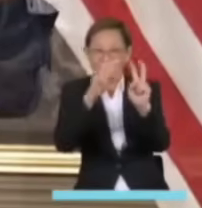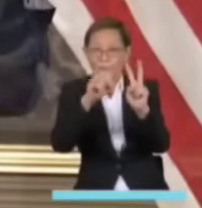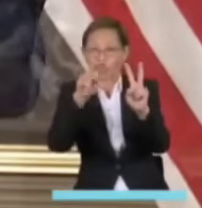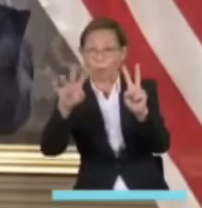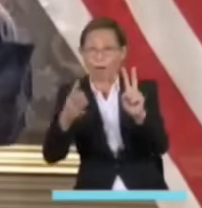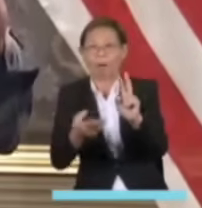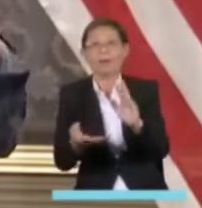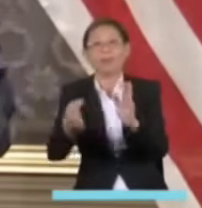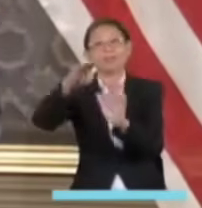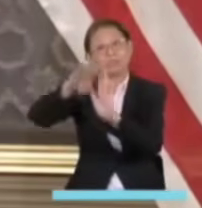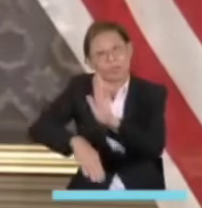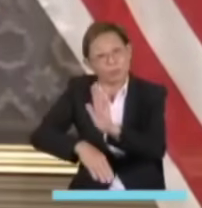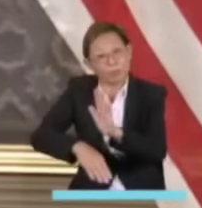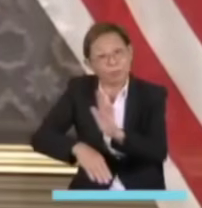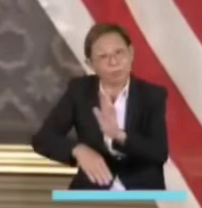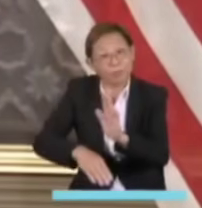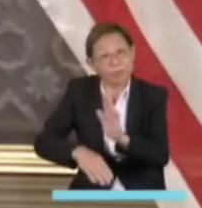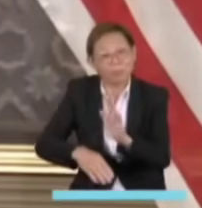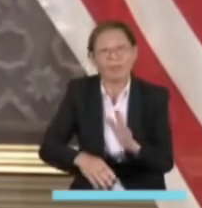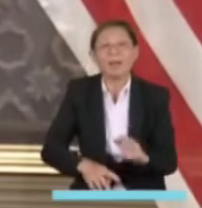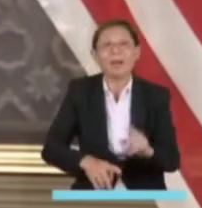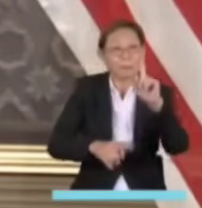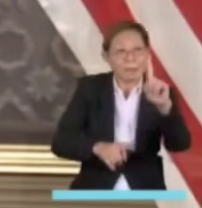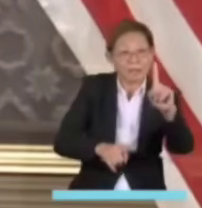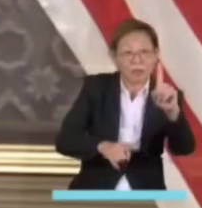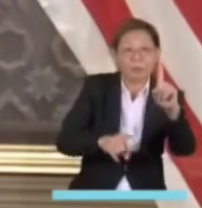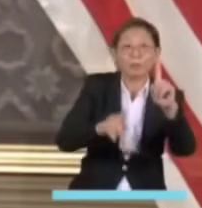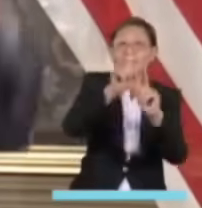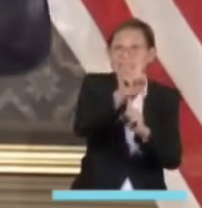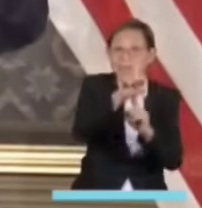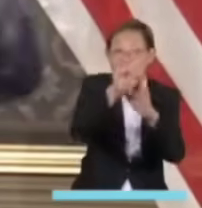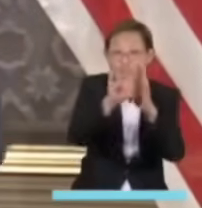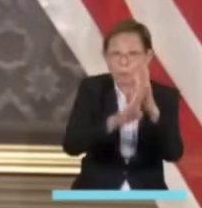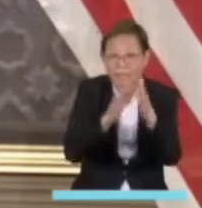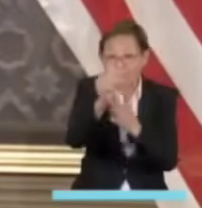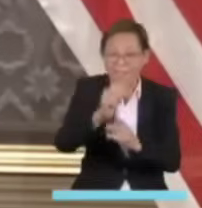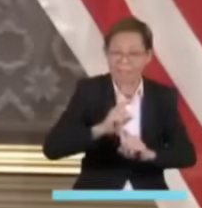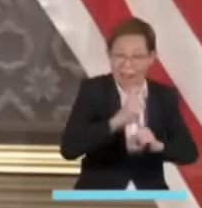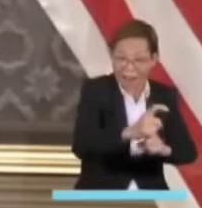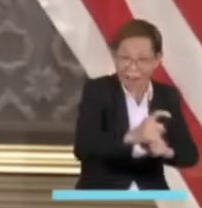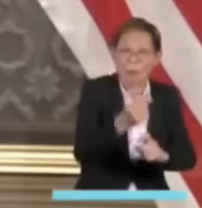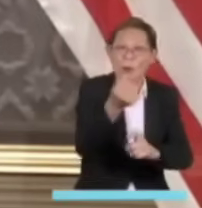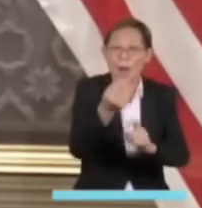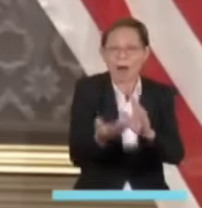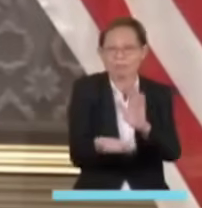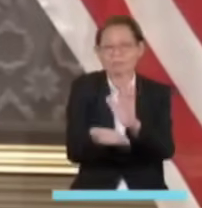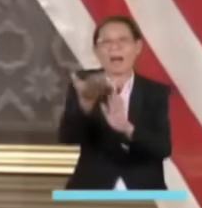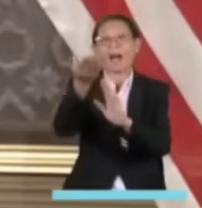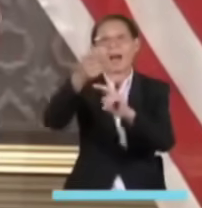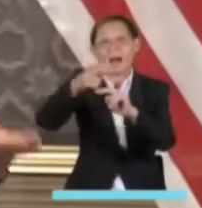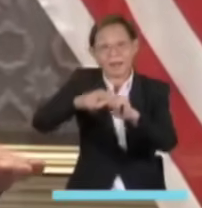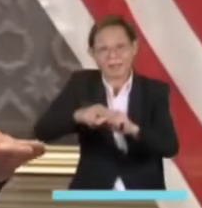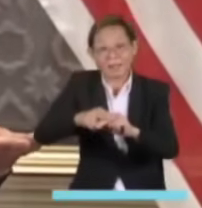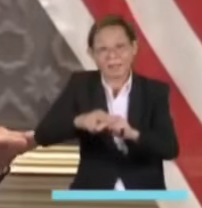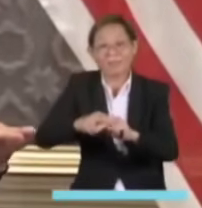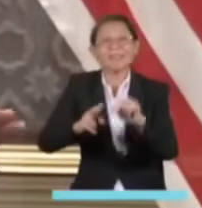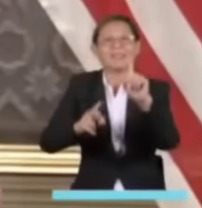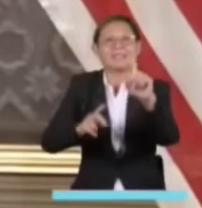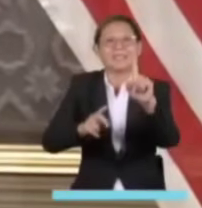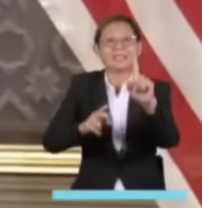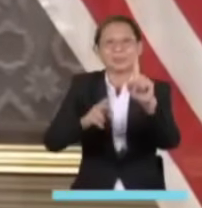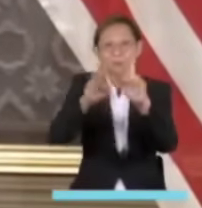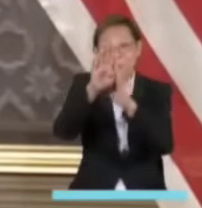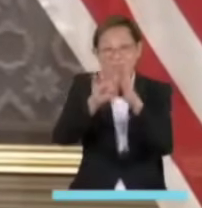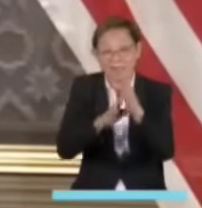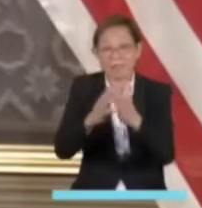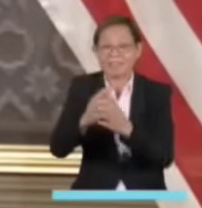ketimbang 21 dan 22. Maknanya 1 bilion ringgit diberikan, harga naik. Tarik 1 bilion ringgit, harga